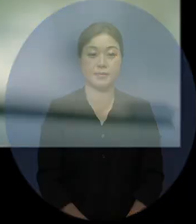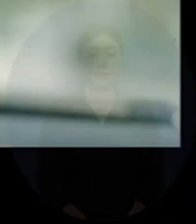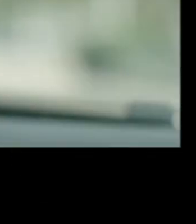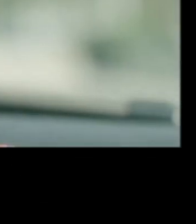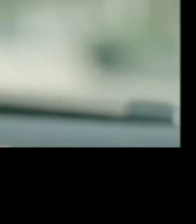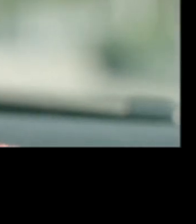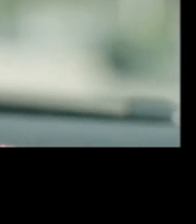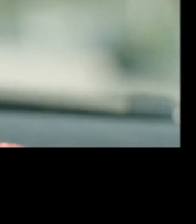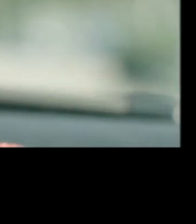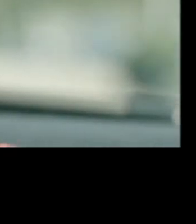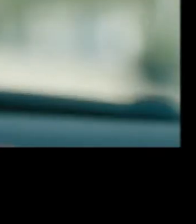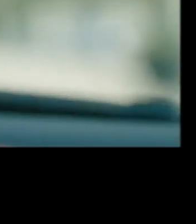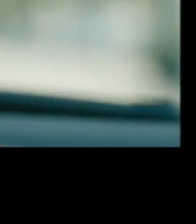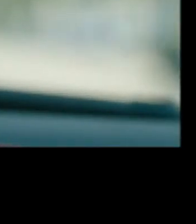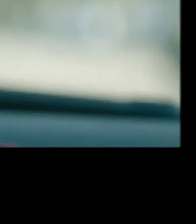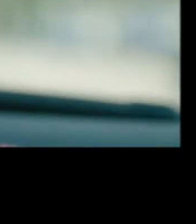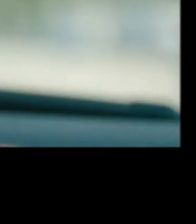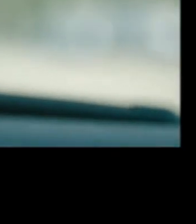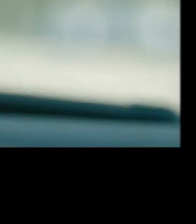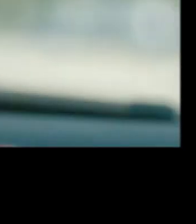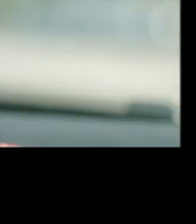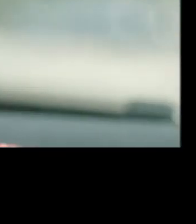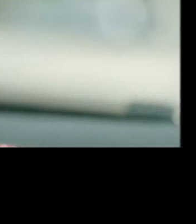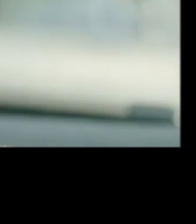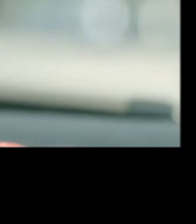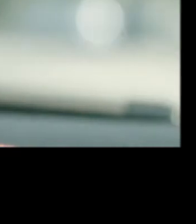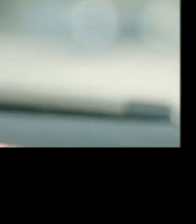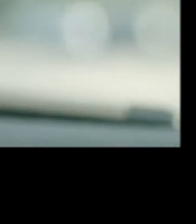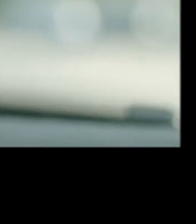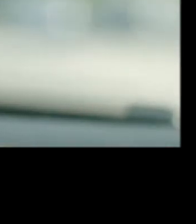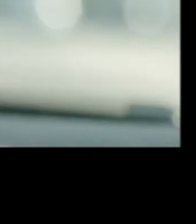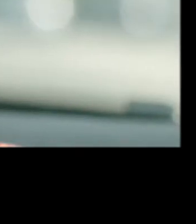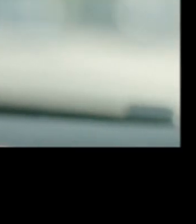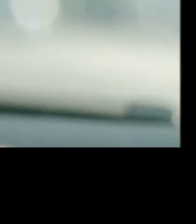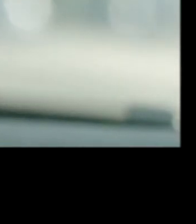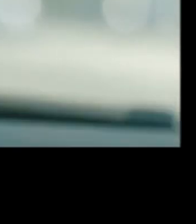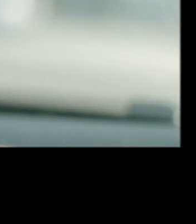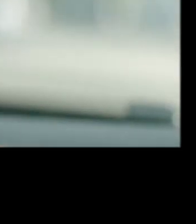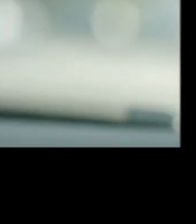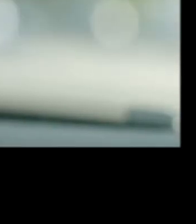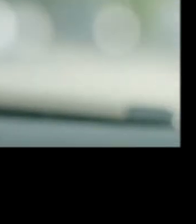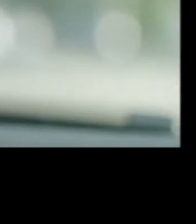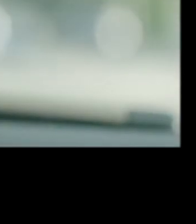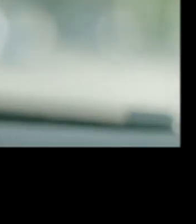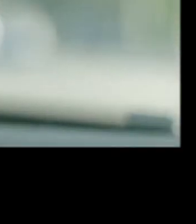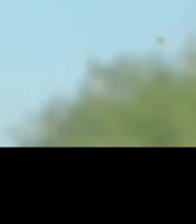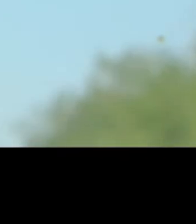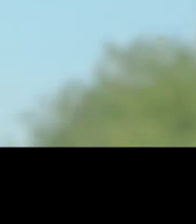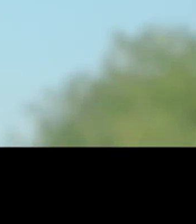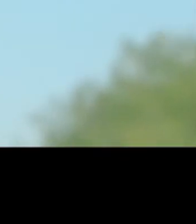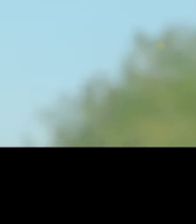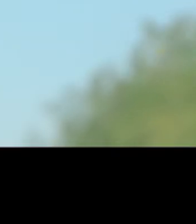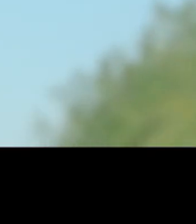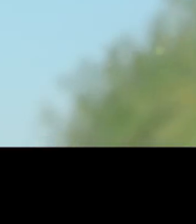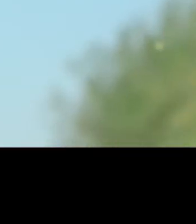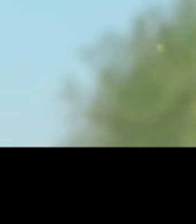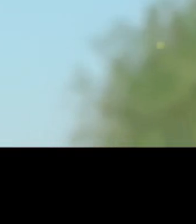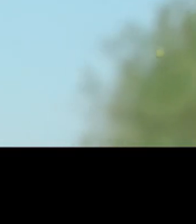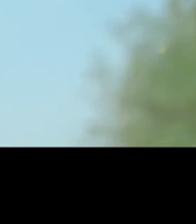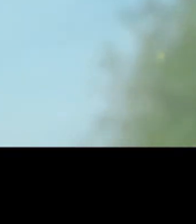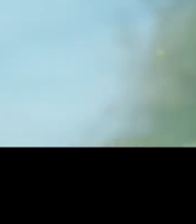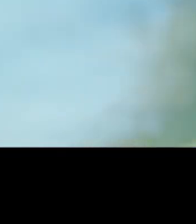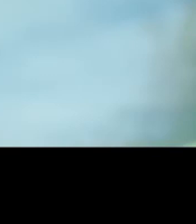판문점 지역은 JSA 내에서도 적과 최단거리에 대치한 곳입니다. 고지해드린 안내사항대로 각별한 주의 부탁드립니다. 예,